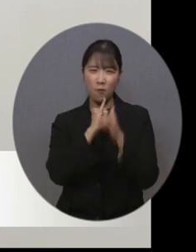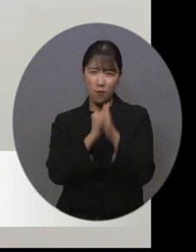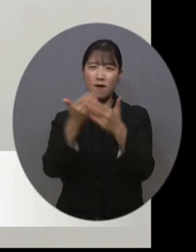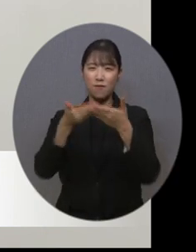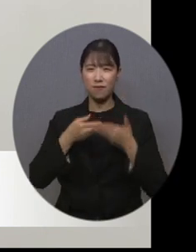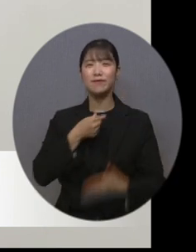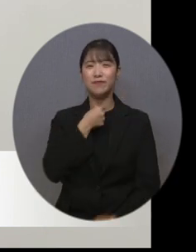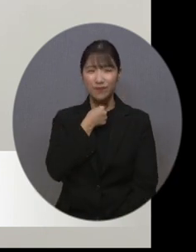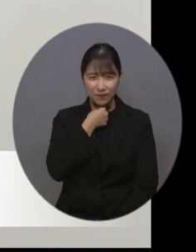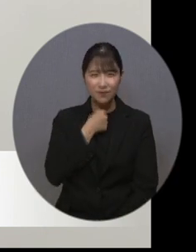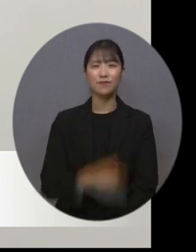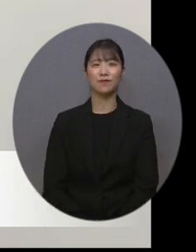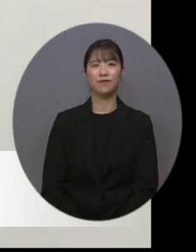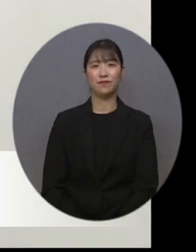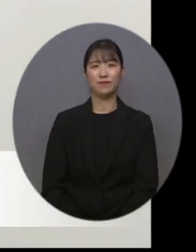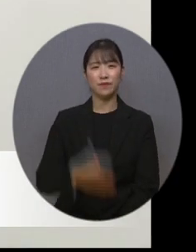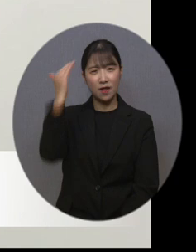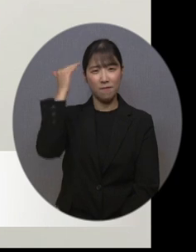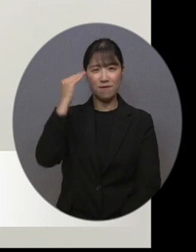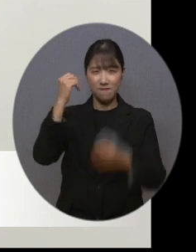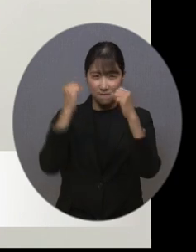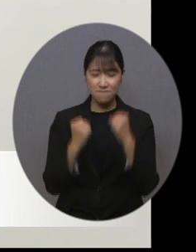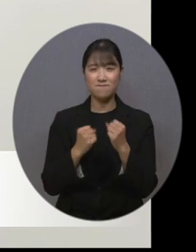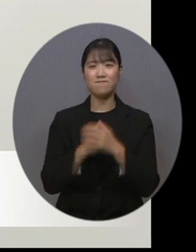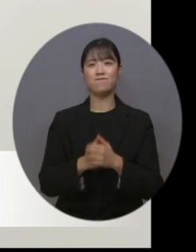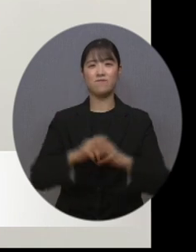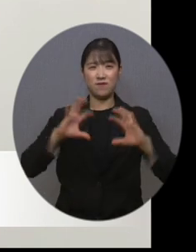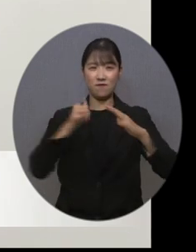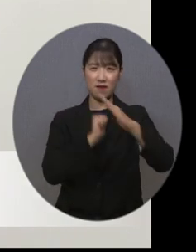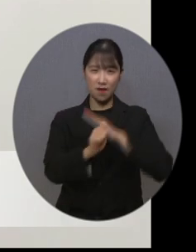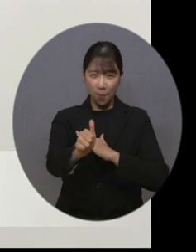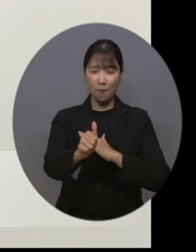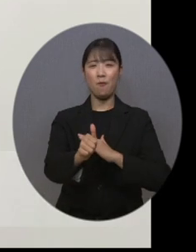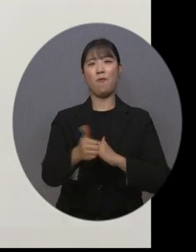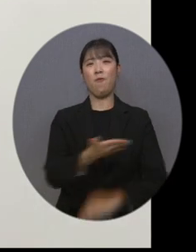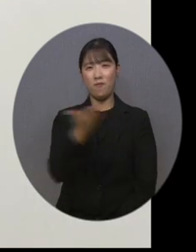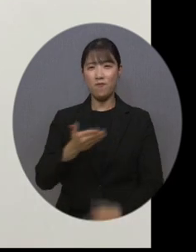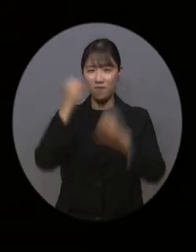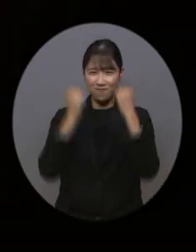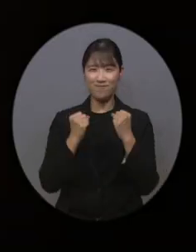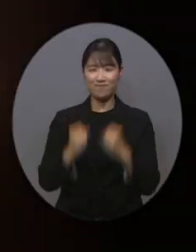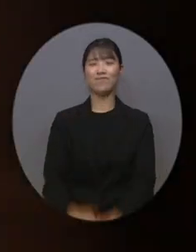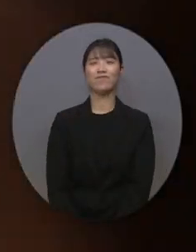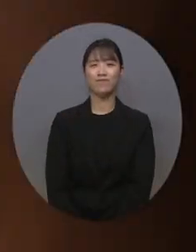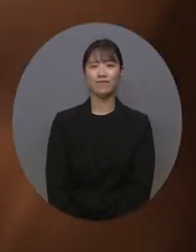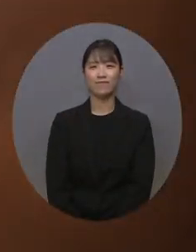거두시기 바라겠습니다. 대한민국 화이팅! 국가대표 선수단 화이팅!